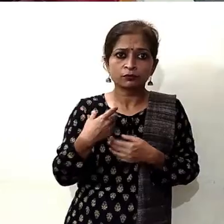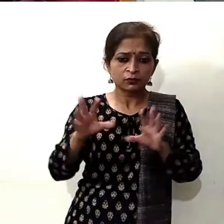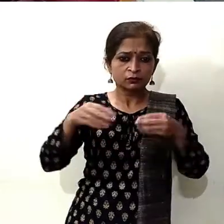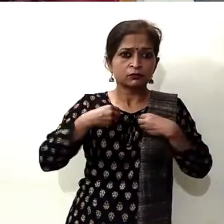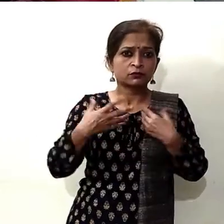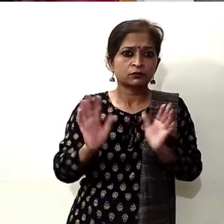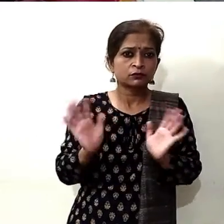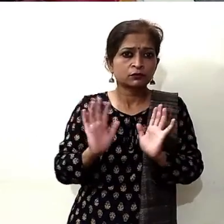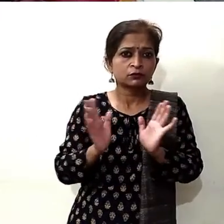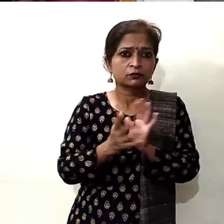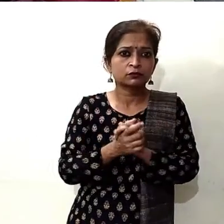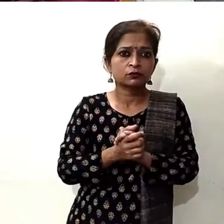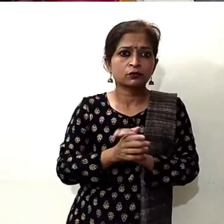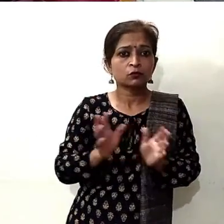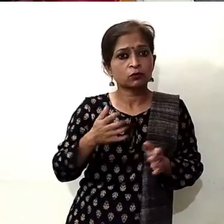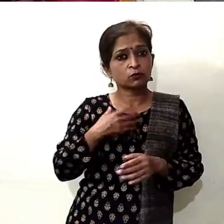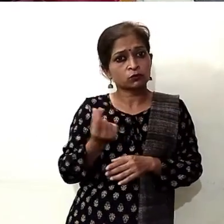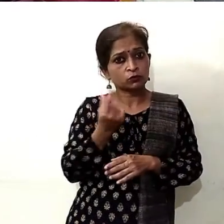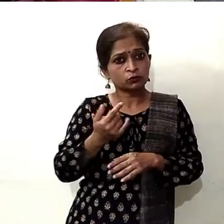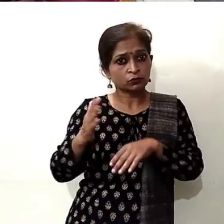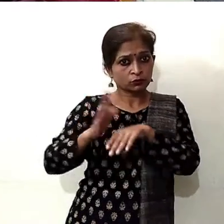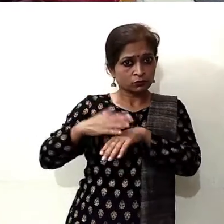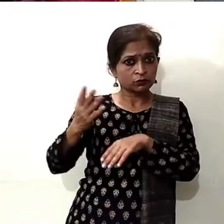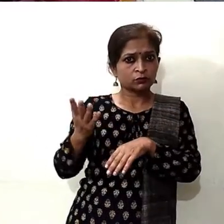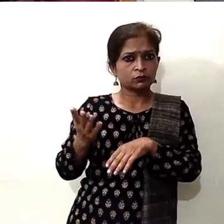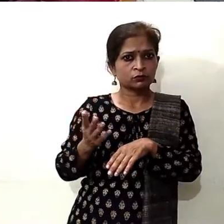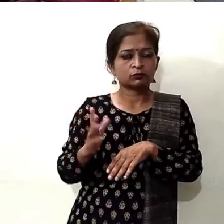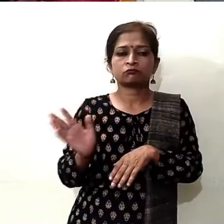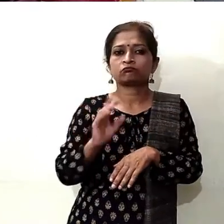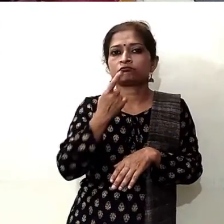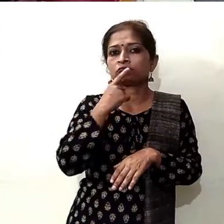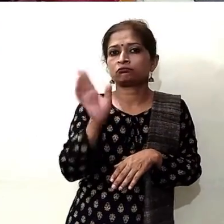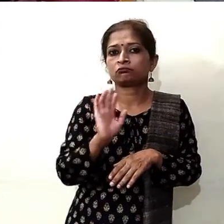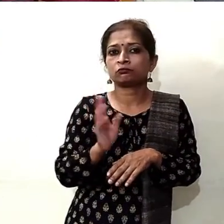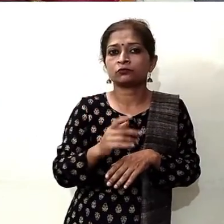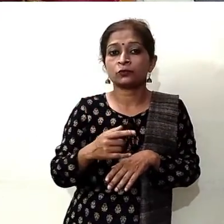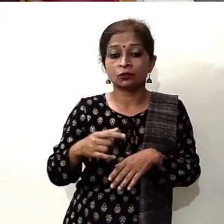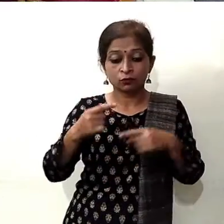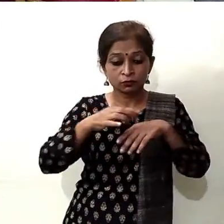इसे भोग जाओ या छू जाओ। और शरीर के बाहर भी कुछ चीज है जो